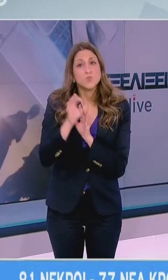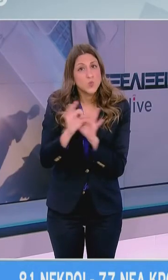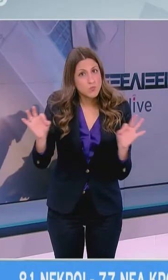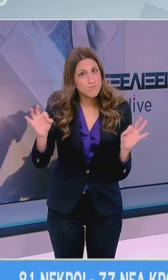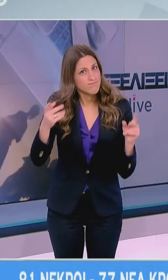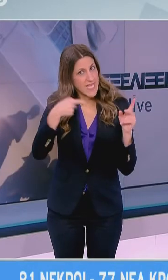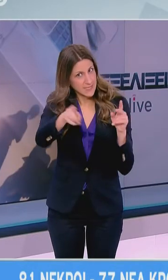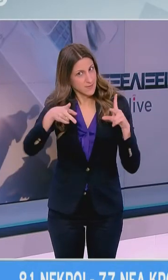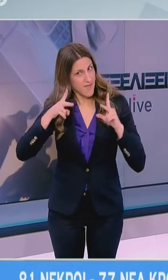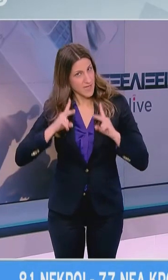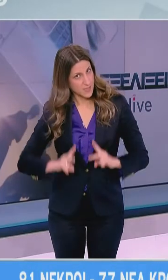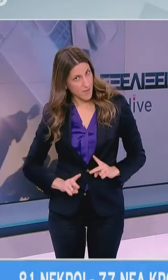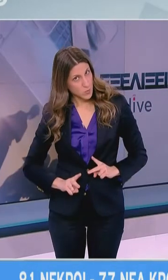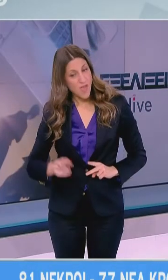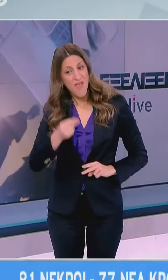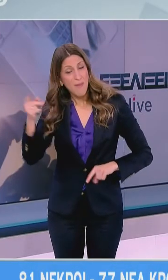στην κοινότητα?